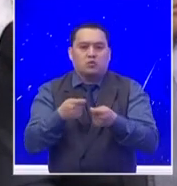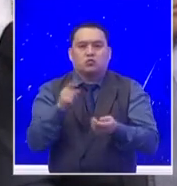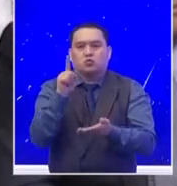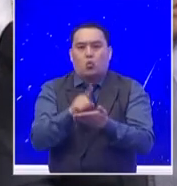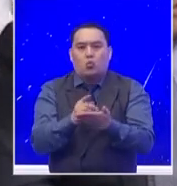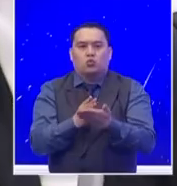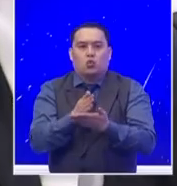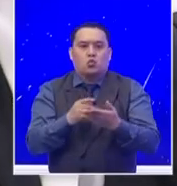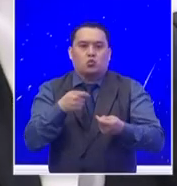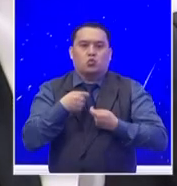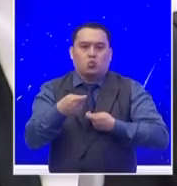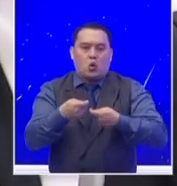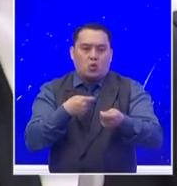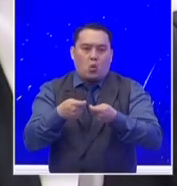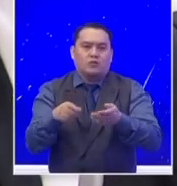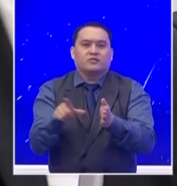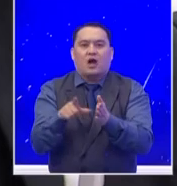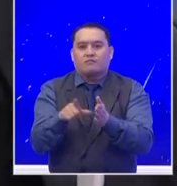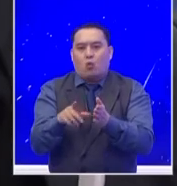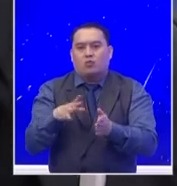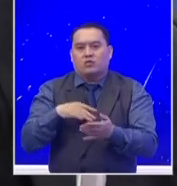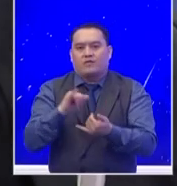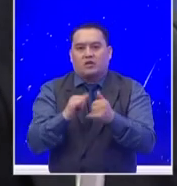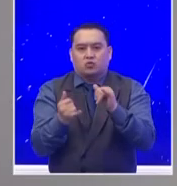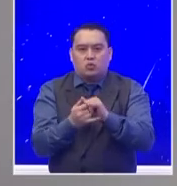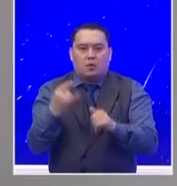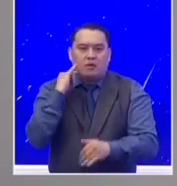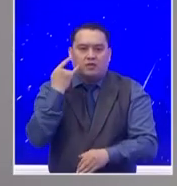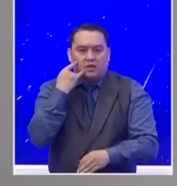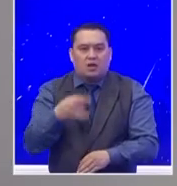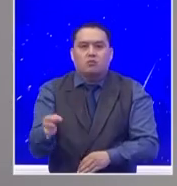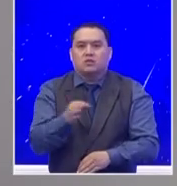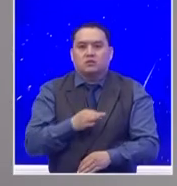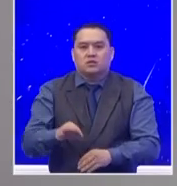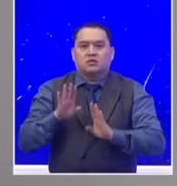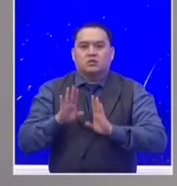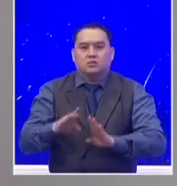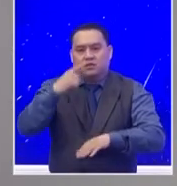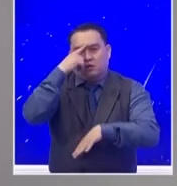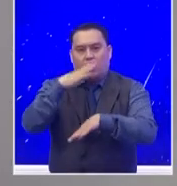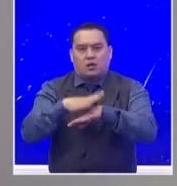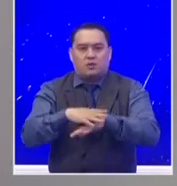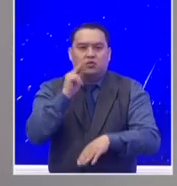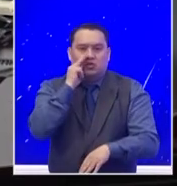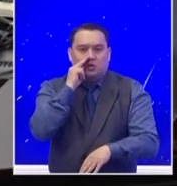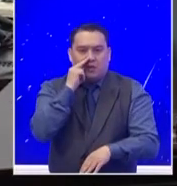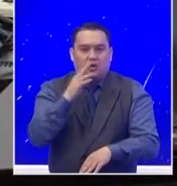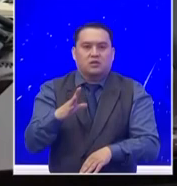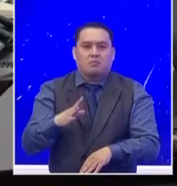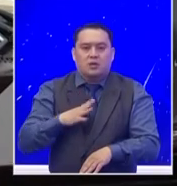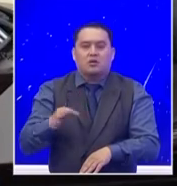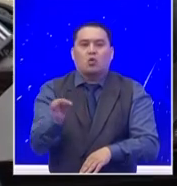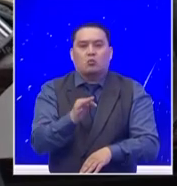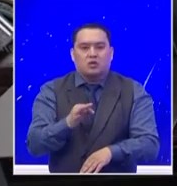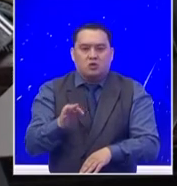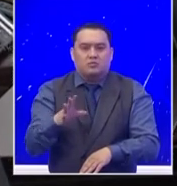должностях. Трудился руководителем налогового департамента по Восточно-Казахстанской, Павлодарской областей, заместителем акима Южно-Казахстанской